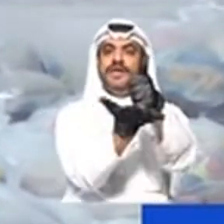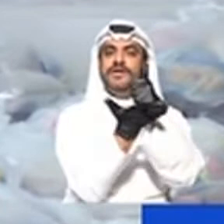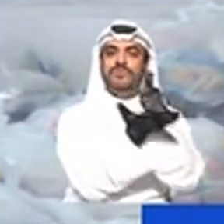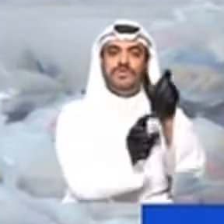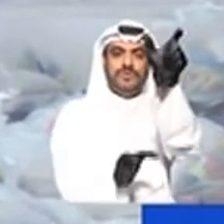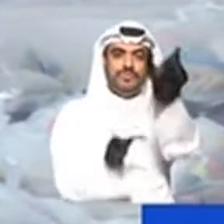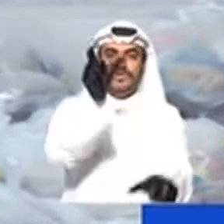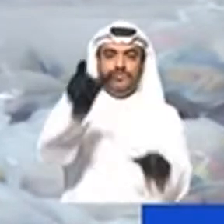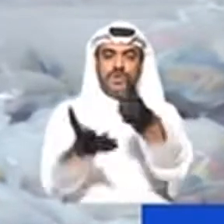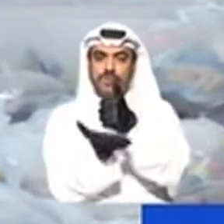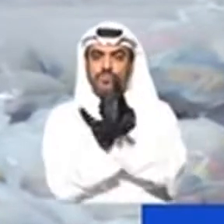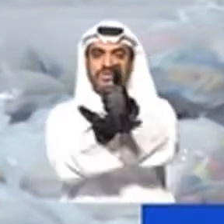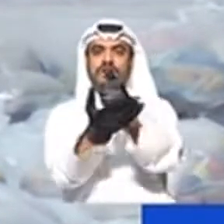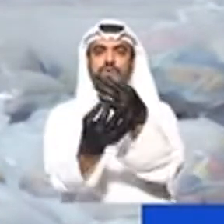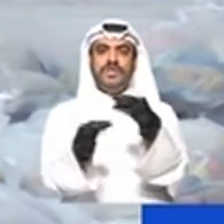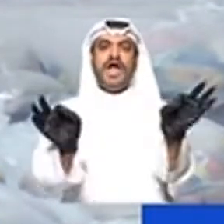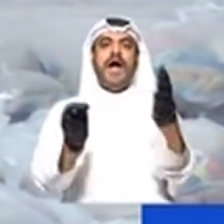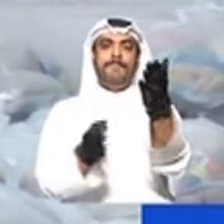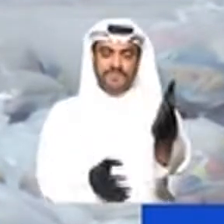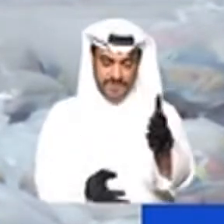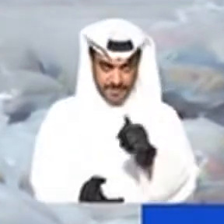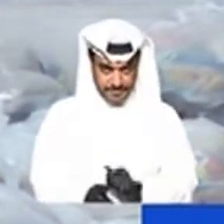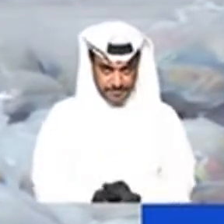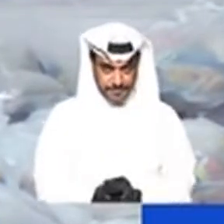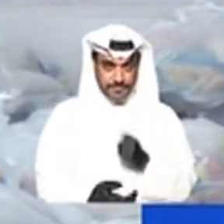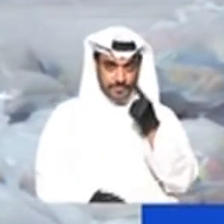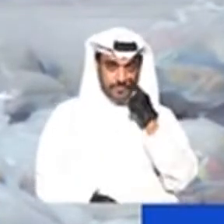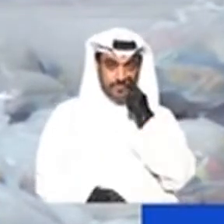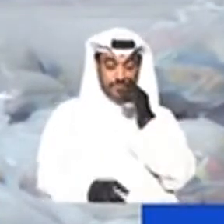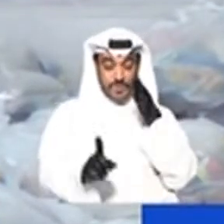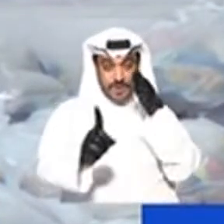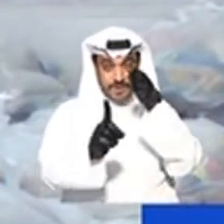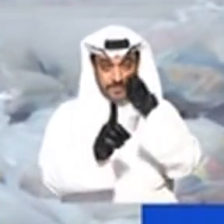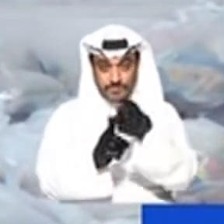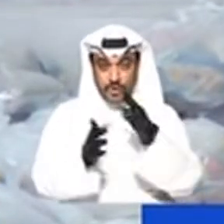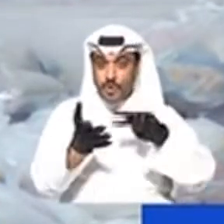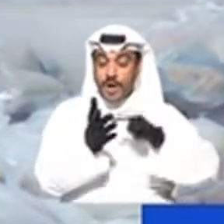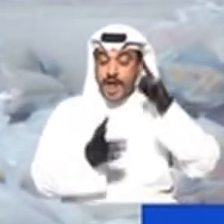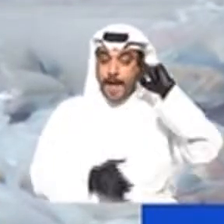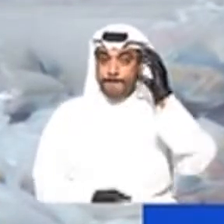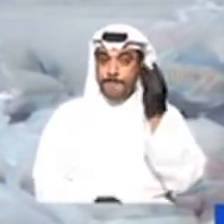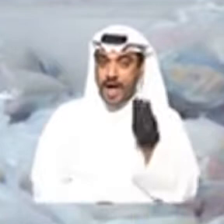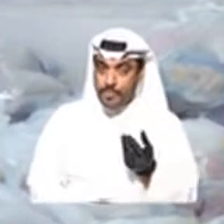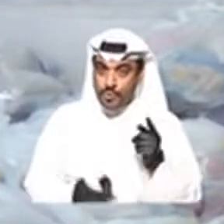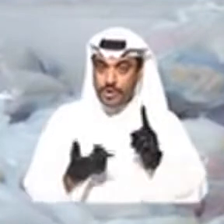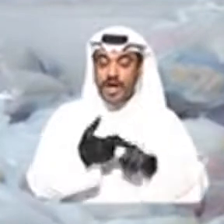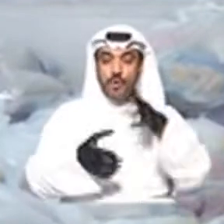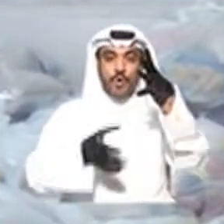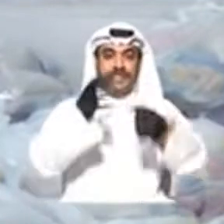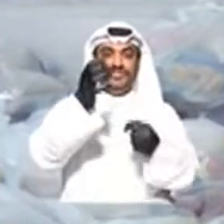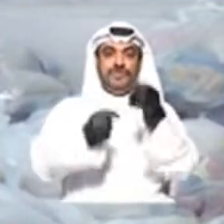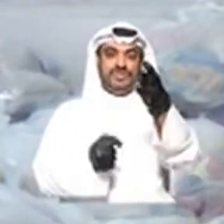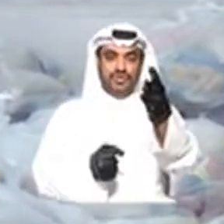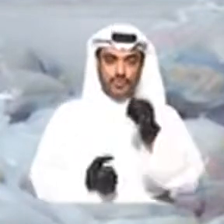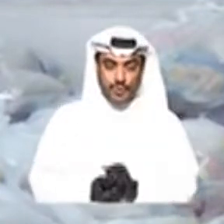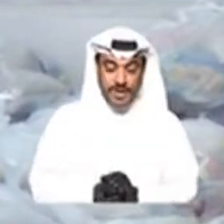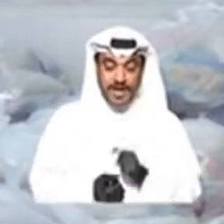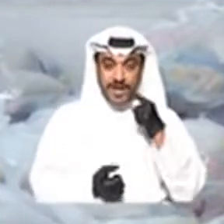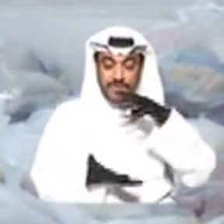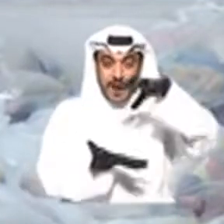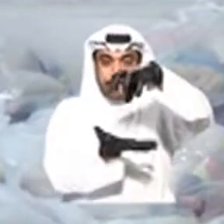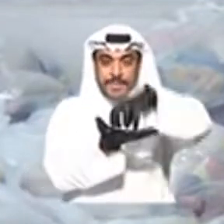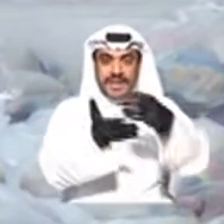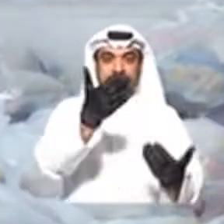كلها، وركزنا اخر شيء في لما صار الحظر الكلي في المهبوله وجلب الشيوخ. بالنسبه للمناطق الجديده كان عندنا